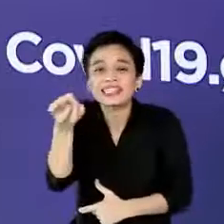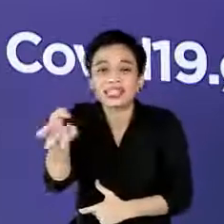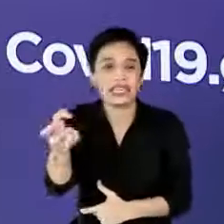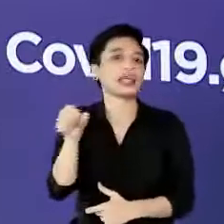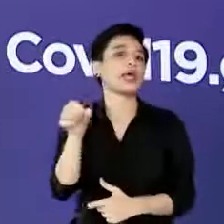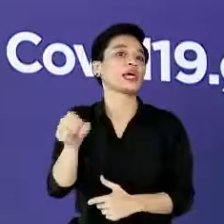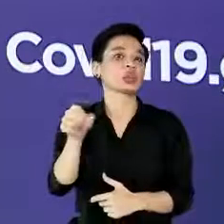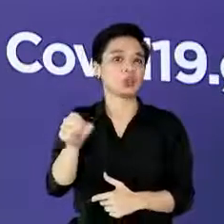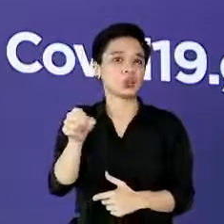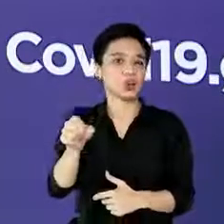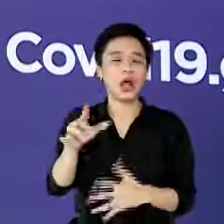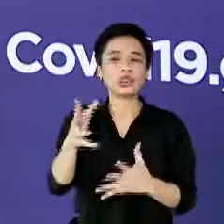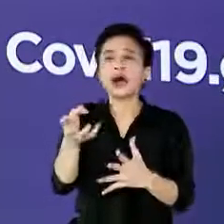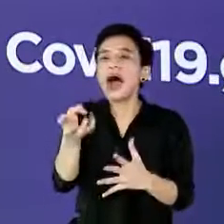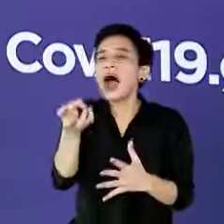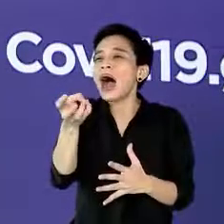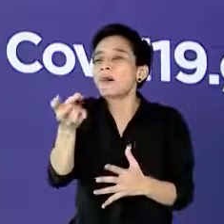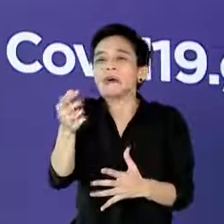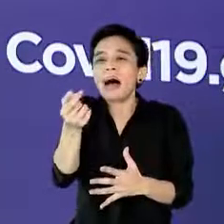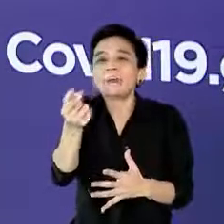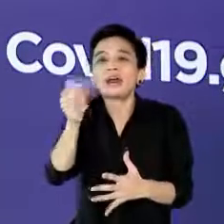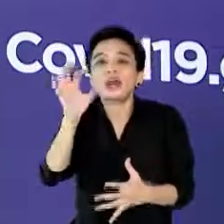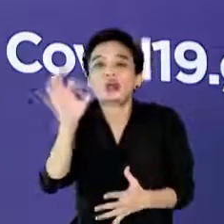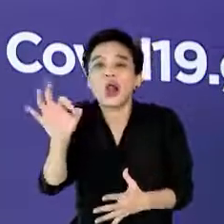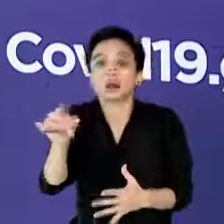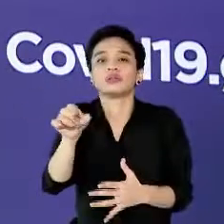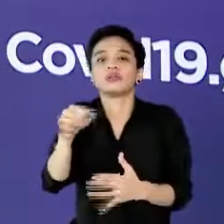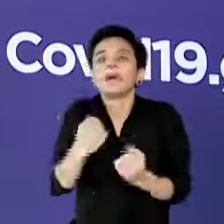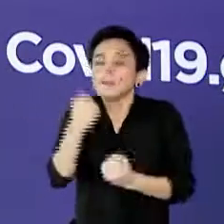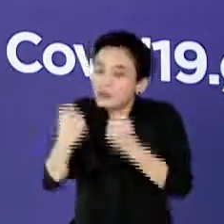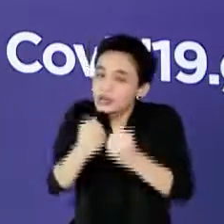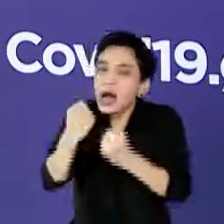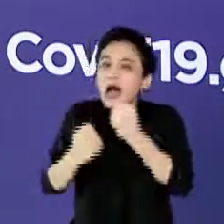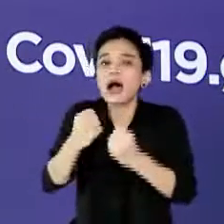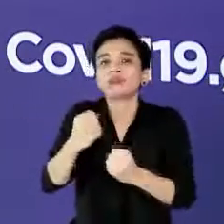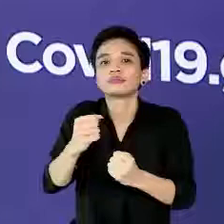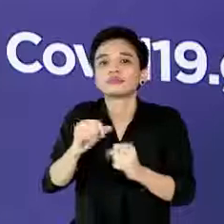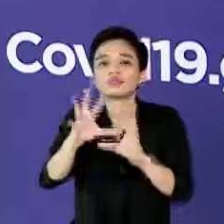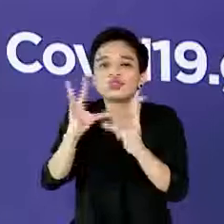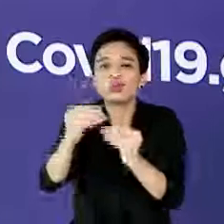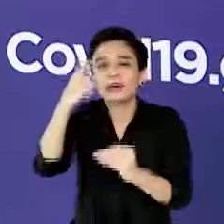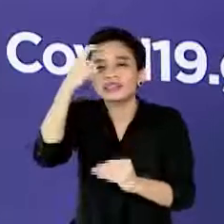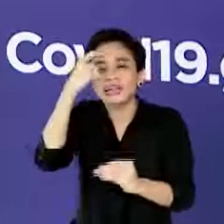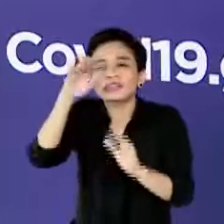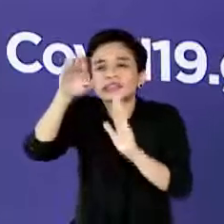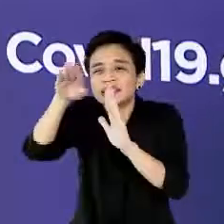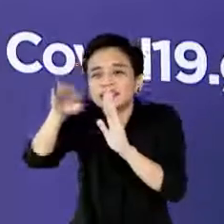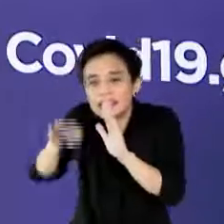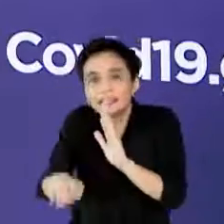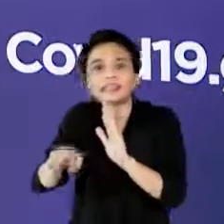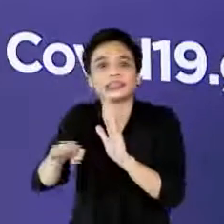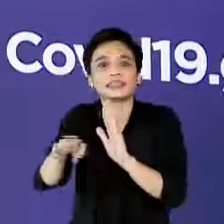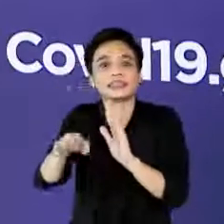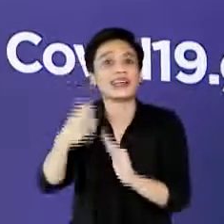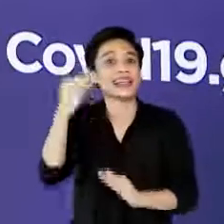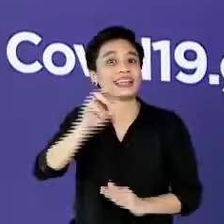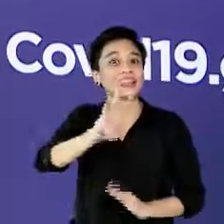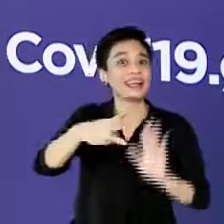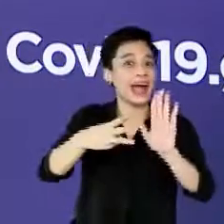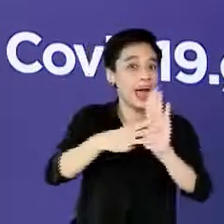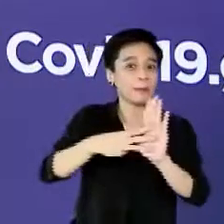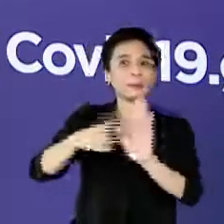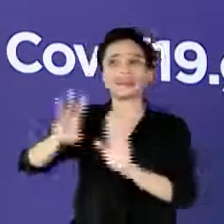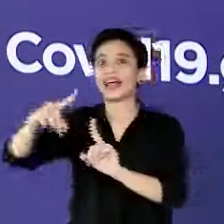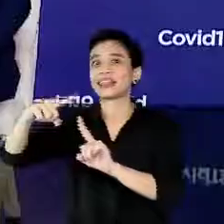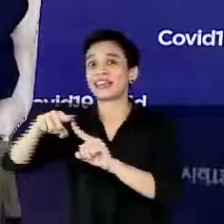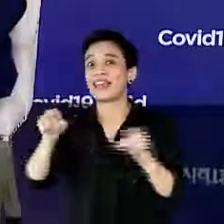atau mendekati nol maka itu terus harus digenjot eh aktivitasnya di 3 m dan 3t